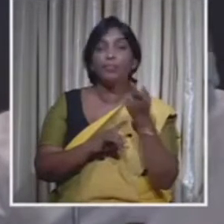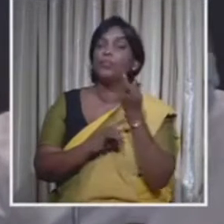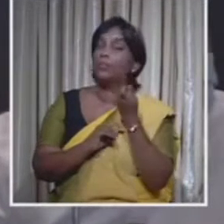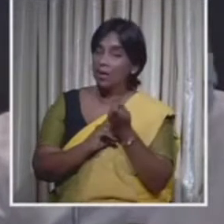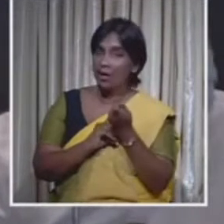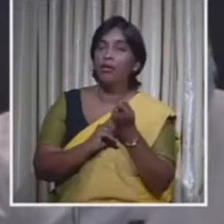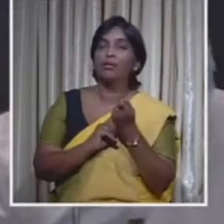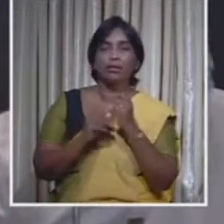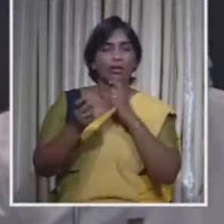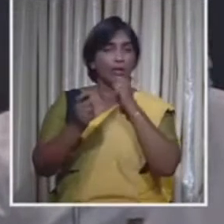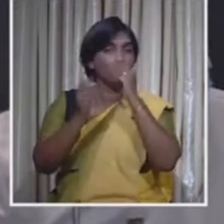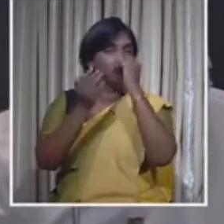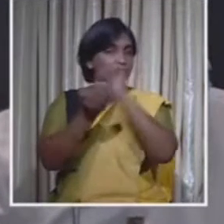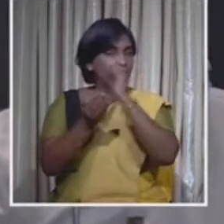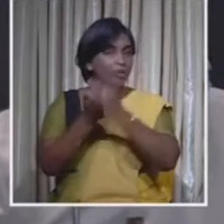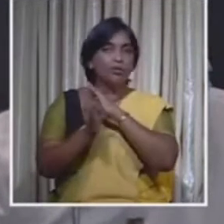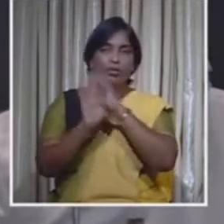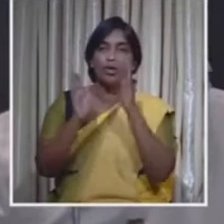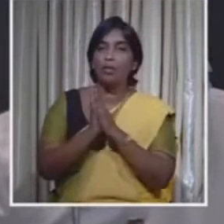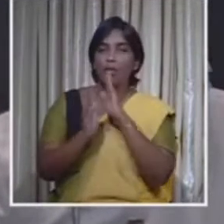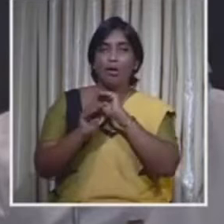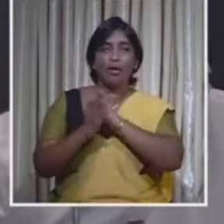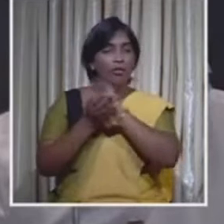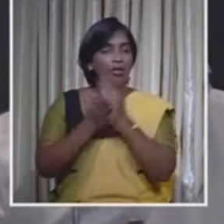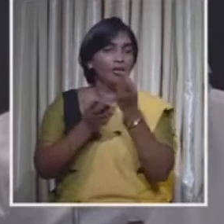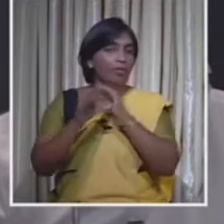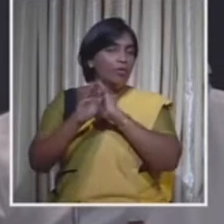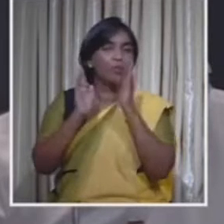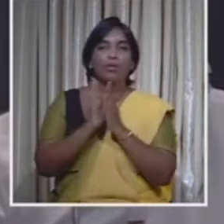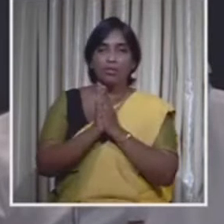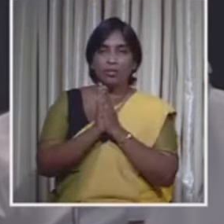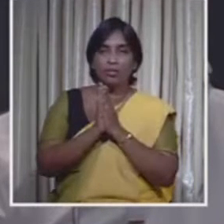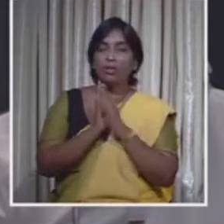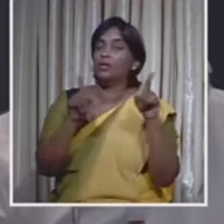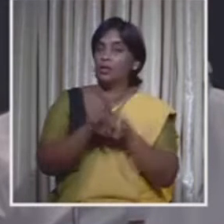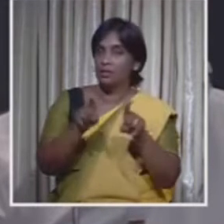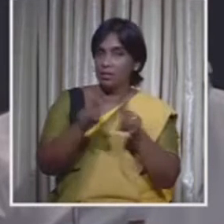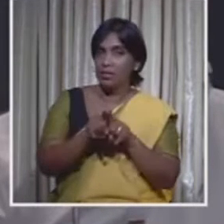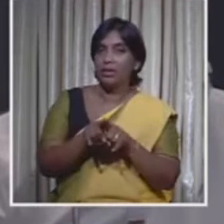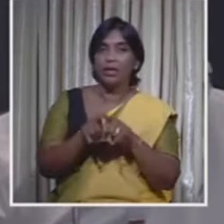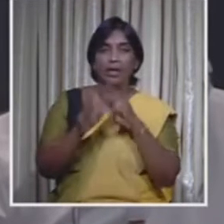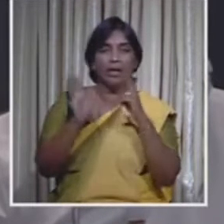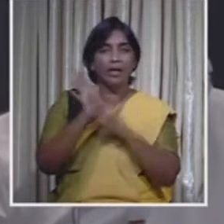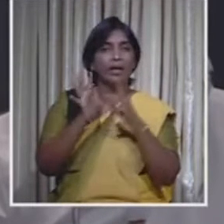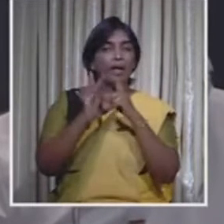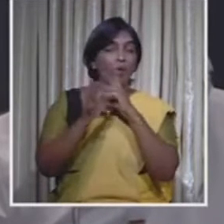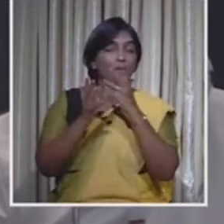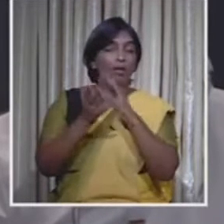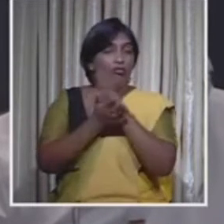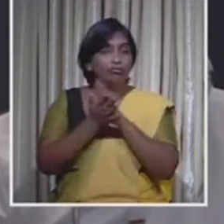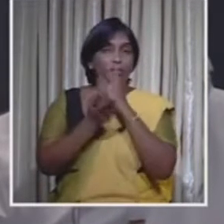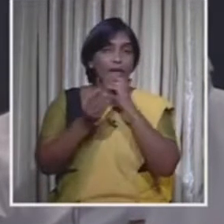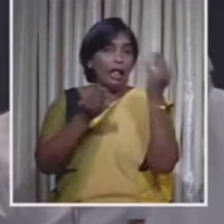ආර්ථික සංක්ෂිත ප්‍රමාණය දල ආර්ථික සංක්ෂිත ප්‍රමාණය ඒ වගේම net ශුද්ධ ආර්ථික